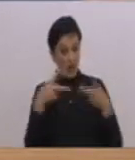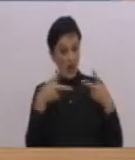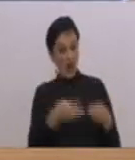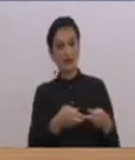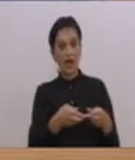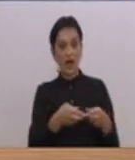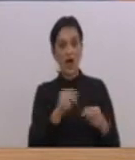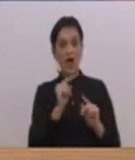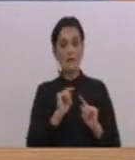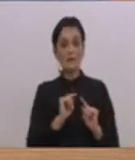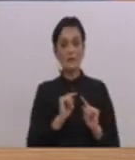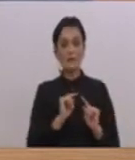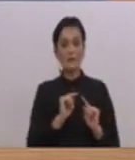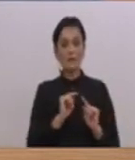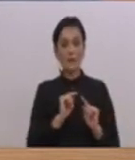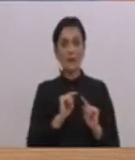აქ